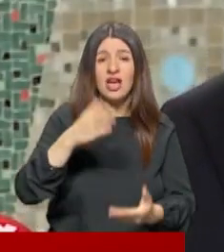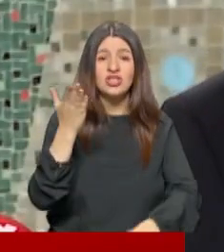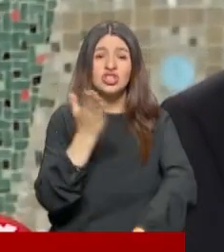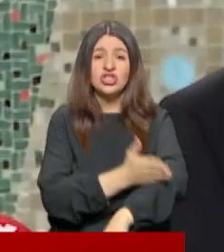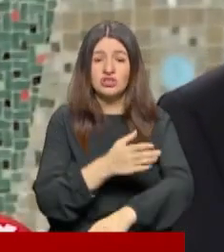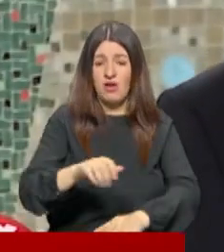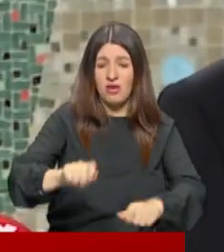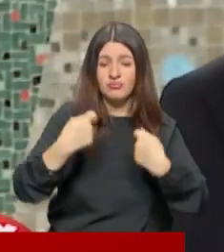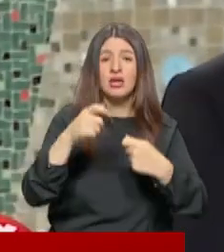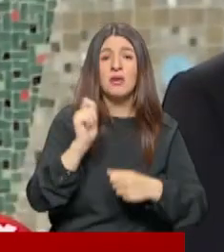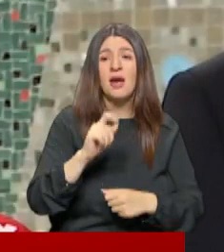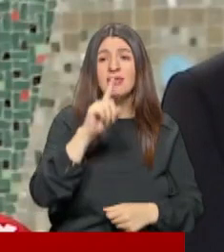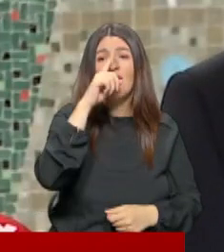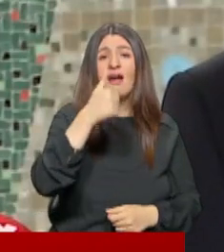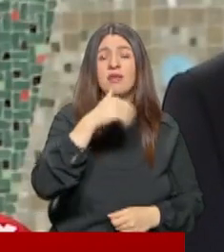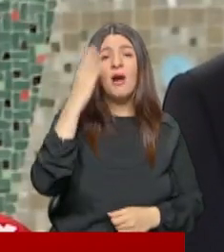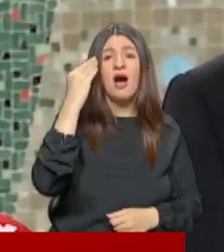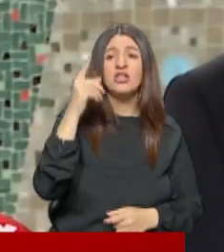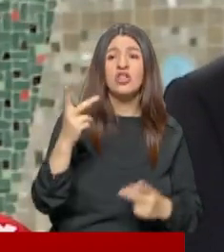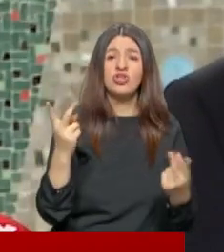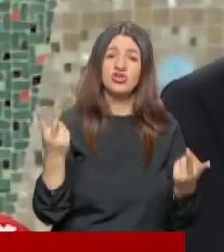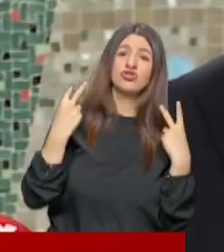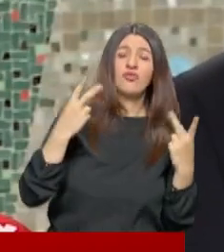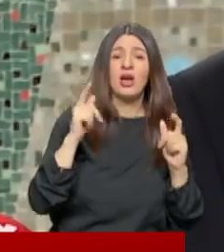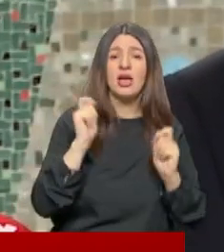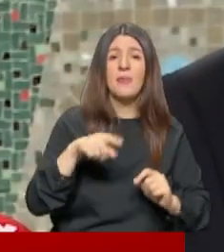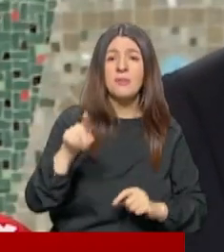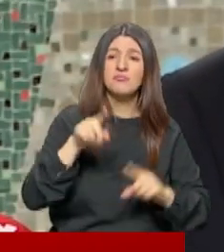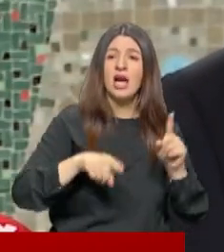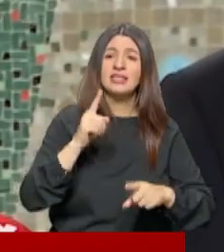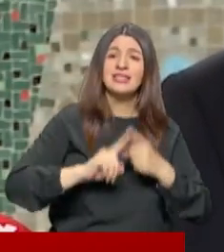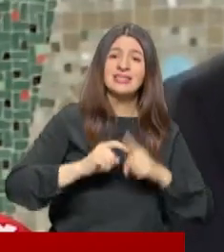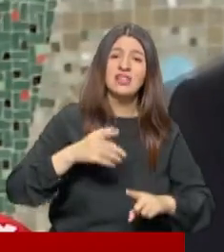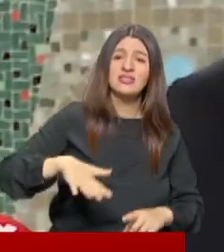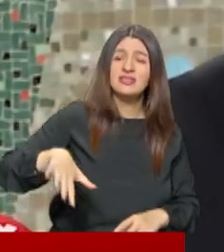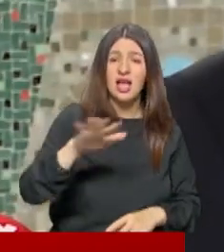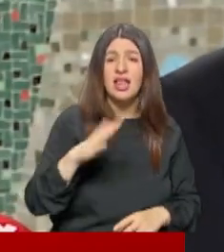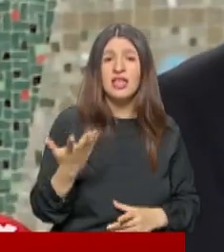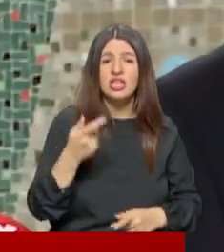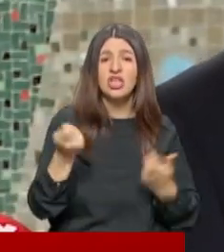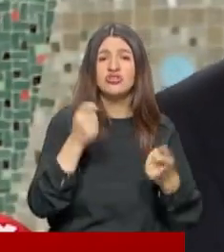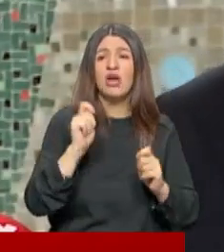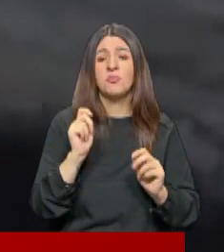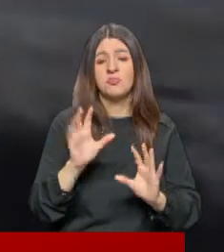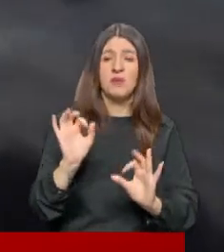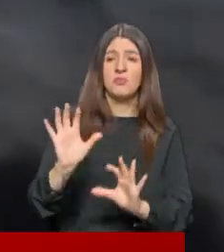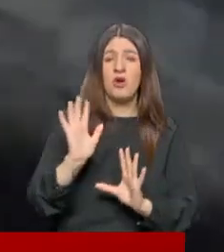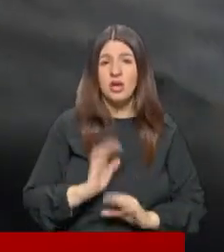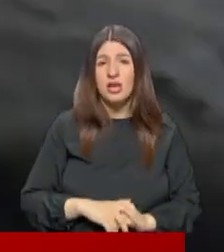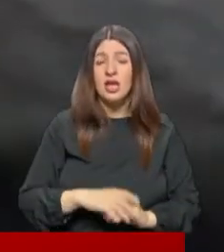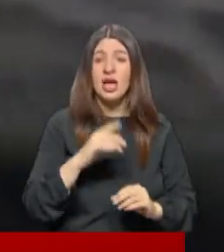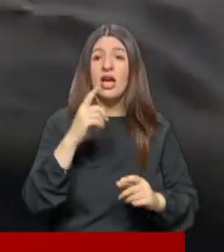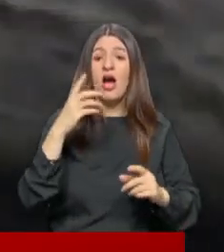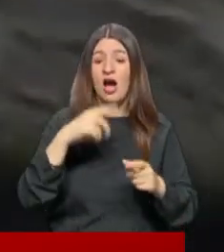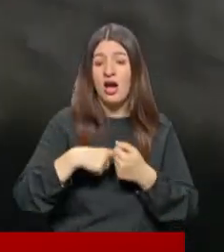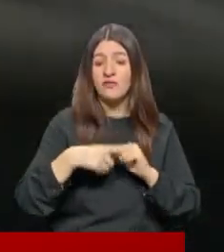giyerek tek adam anlayışına şov yapan bazı siyasilerin iş yapma biçiminde olur. Hafta sonu